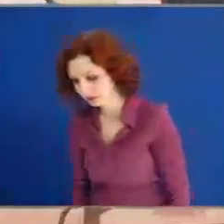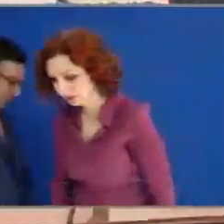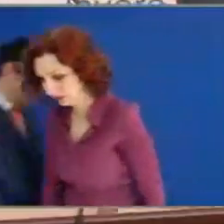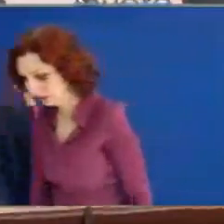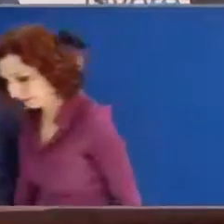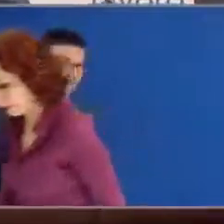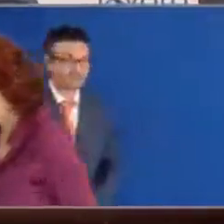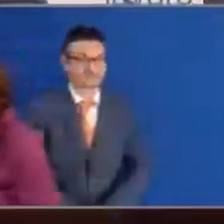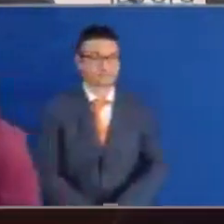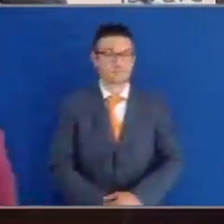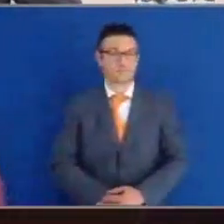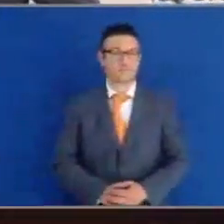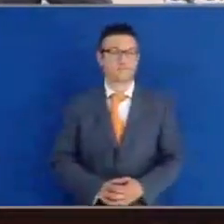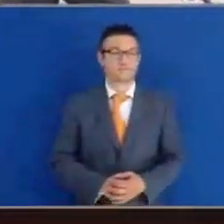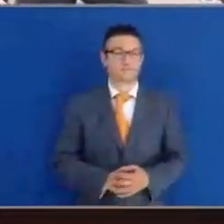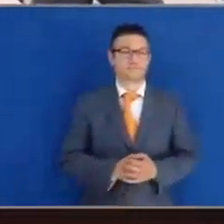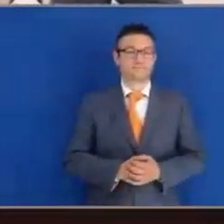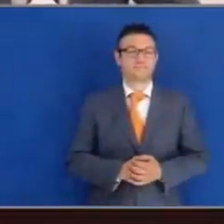Bene, grazie.